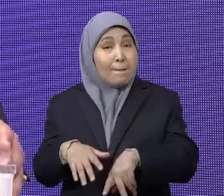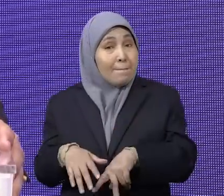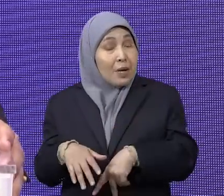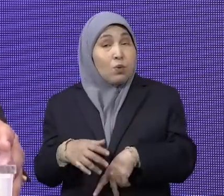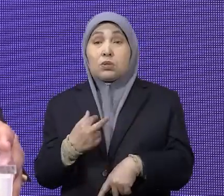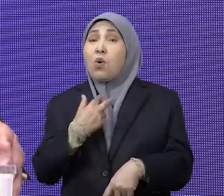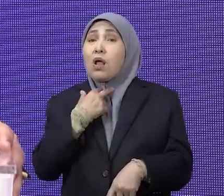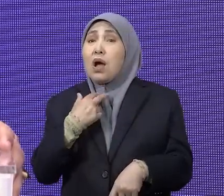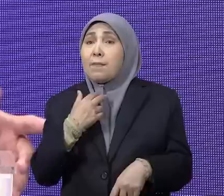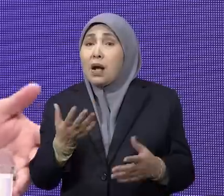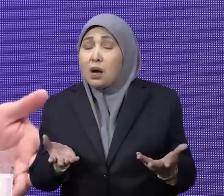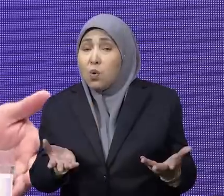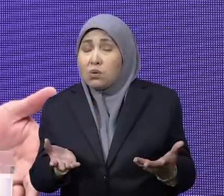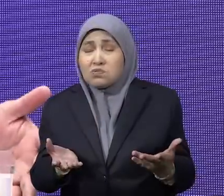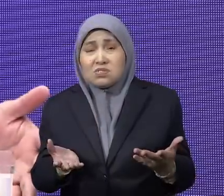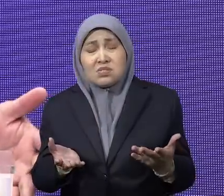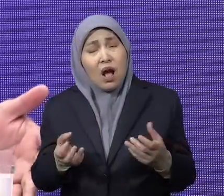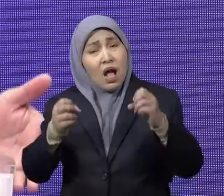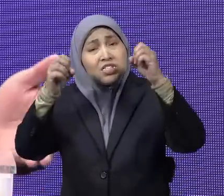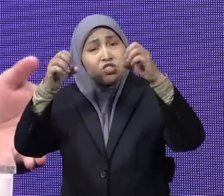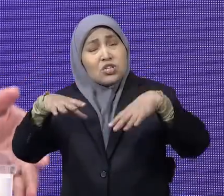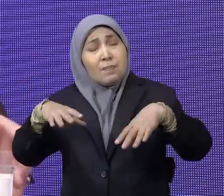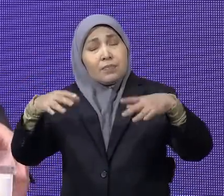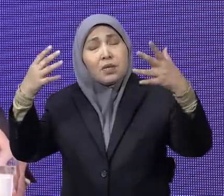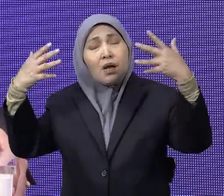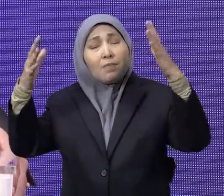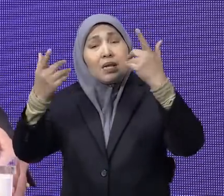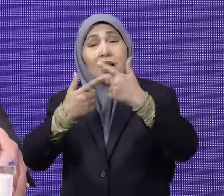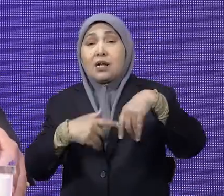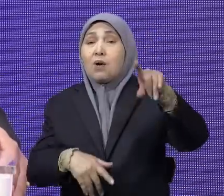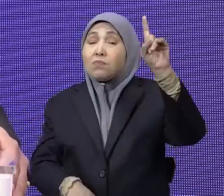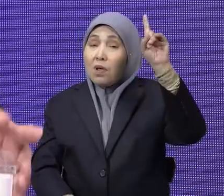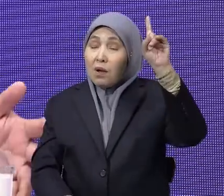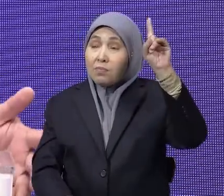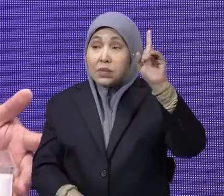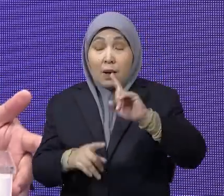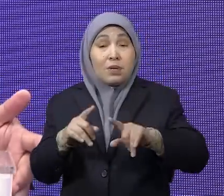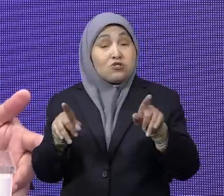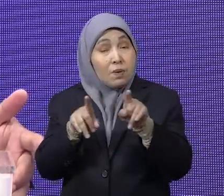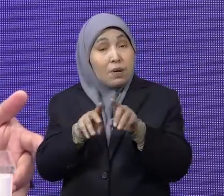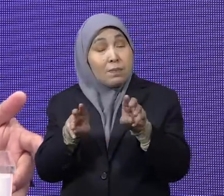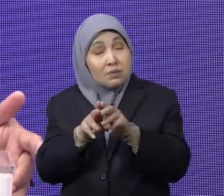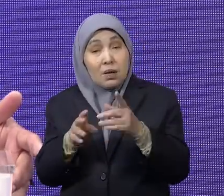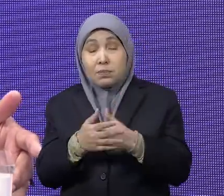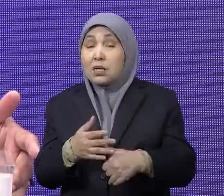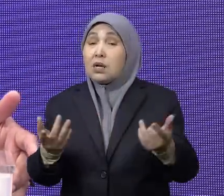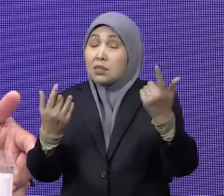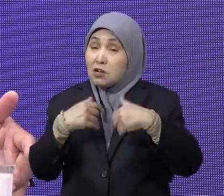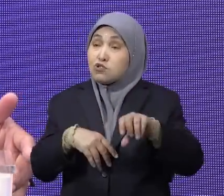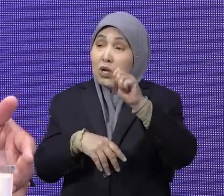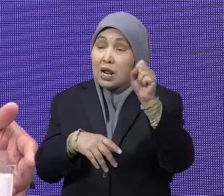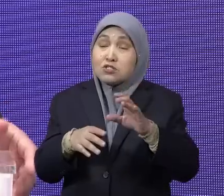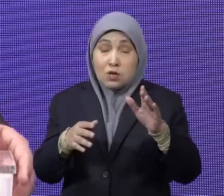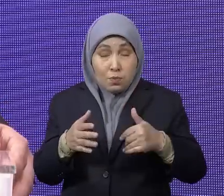itu kandungannya. Satu keadaan yang ajaib, yang hebat daripada sisi Allah. Tapi seperti mana yang didatangkan soalannya